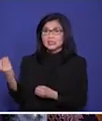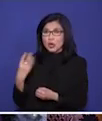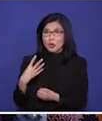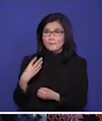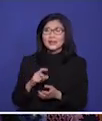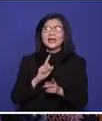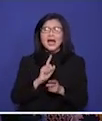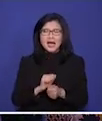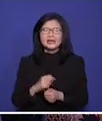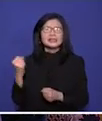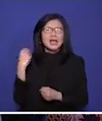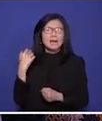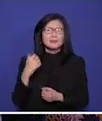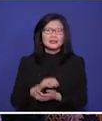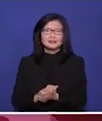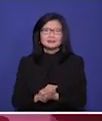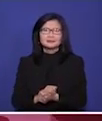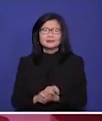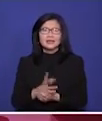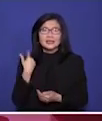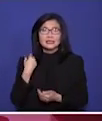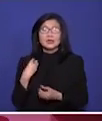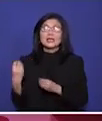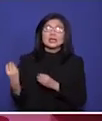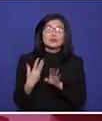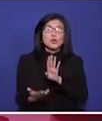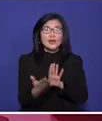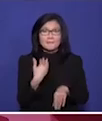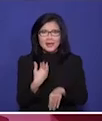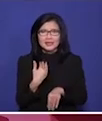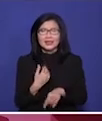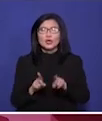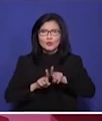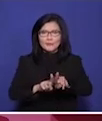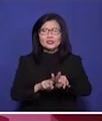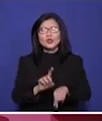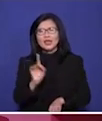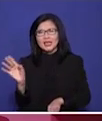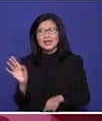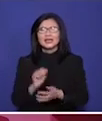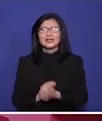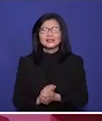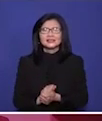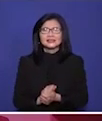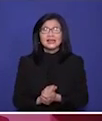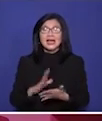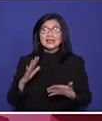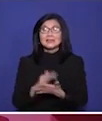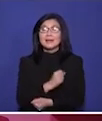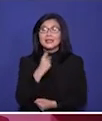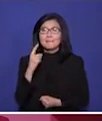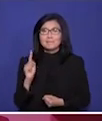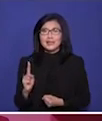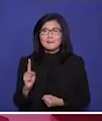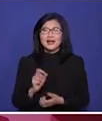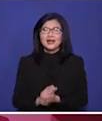paslon penanya untuk kemudian direspon kembali oleh paslon lainnya dan kali ini kesempatan pertama akan